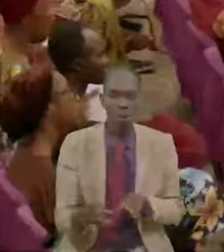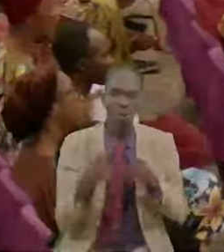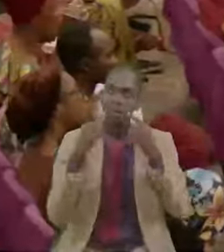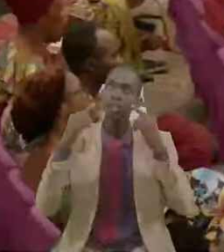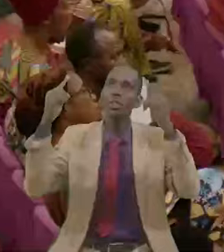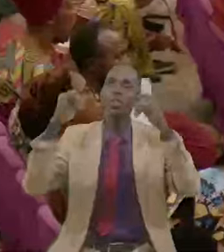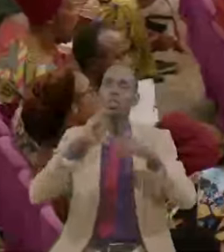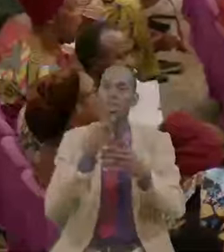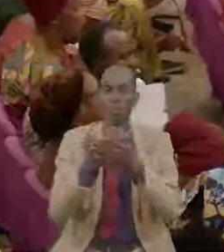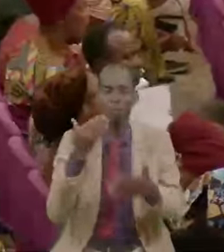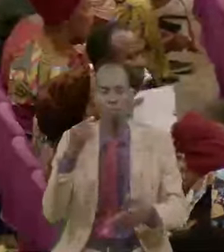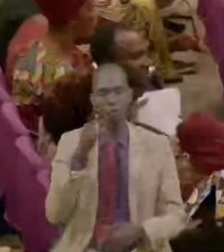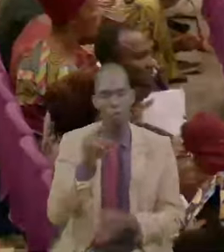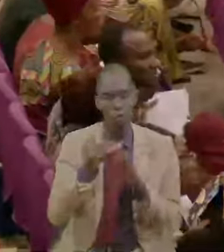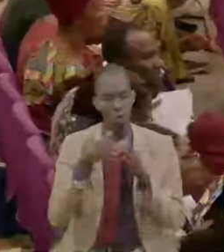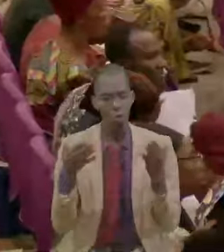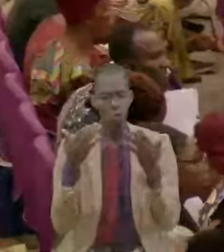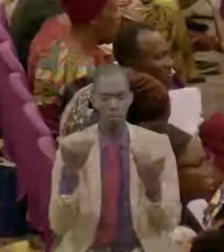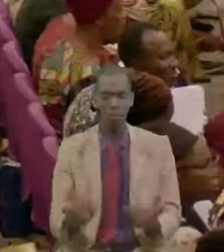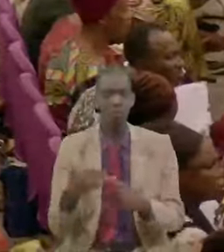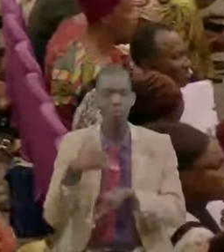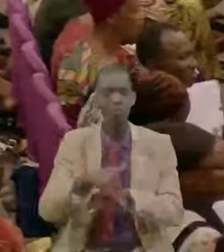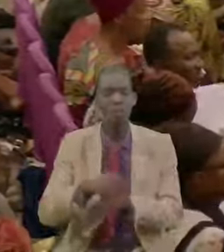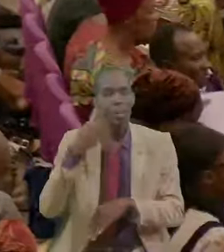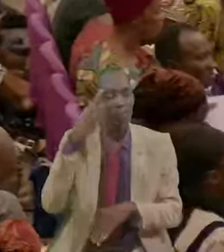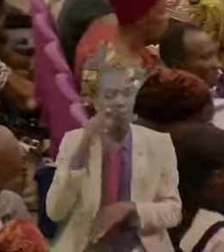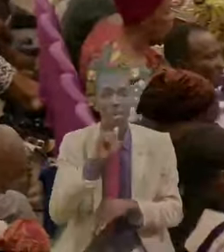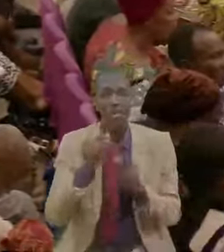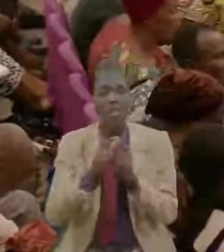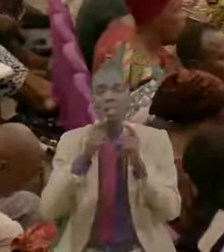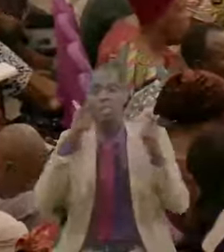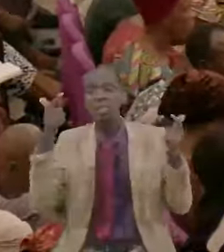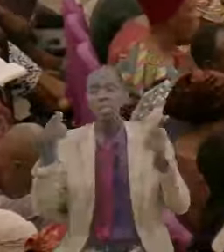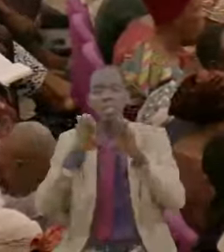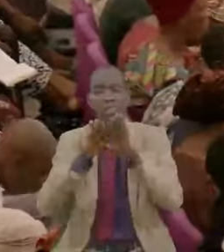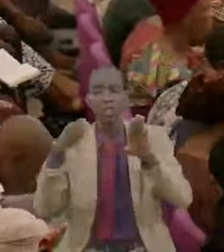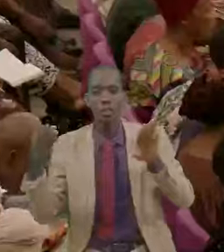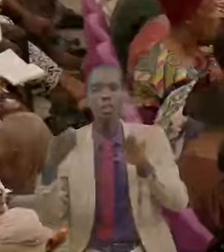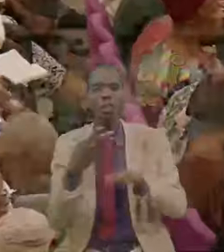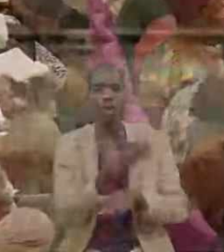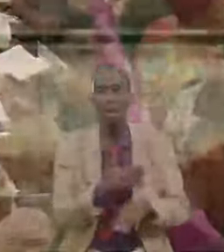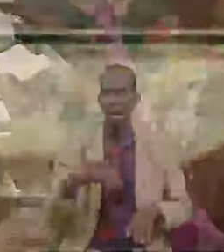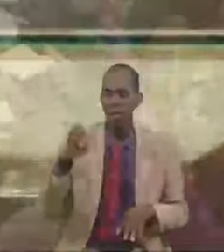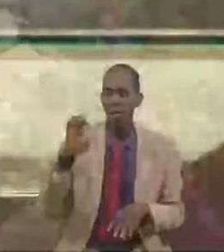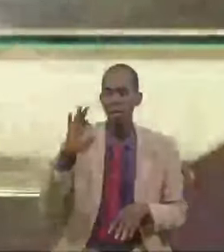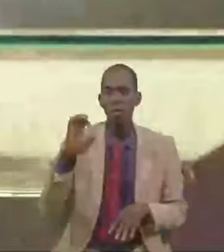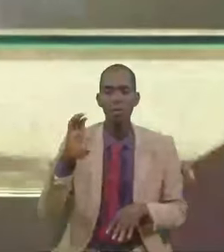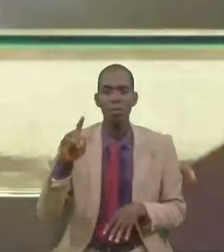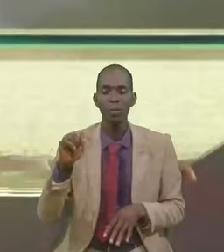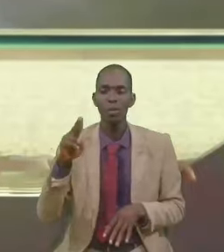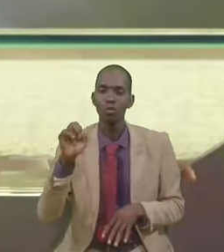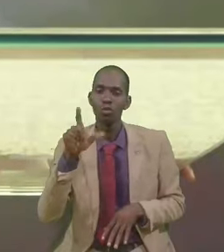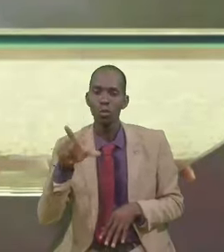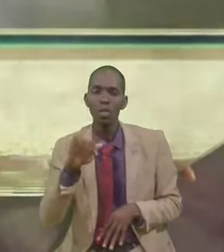devant vous ce soir. Et ça dit que, quand une porte grande et d'un accès efficace mais ouverte, et